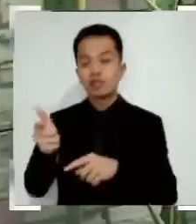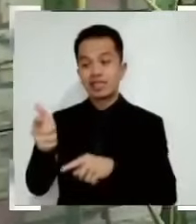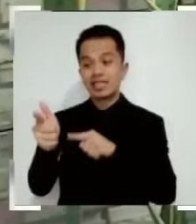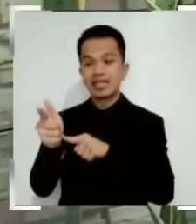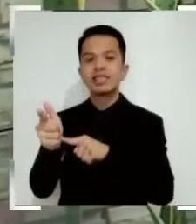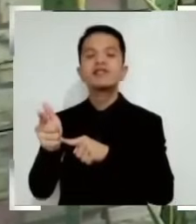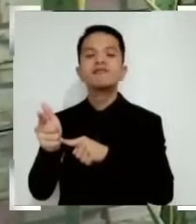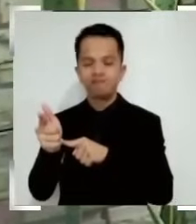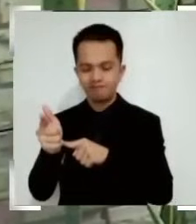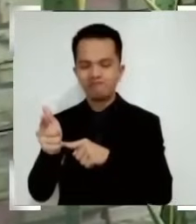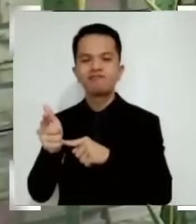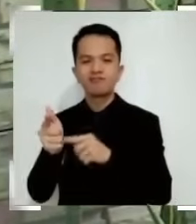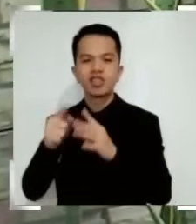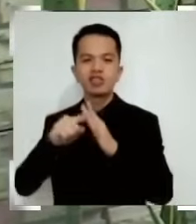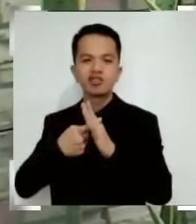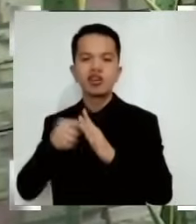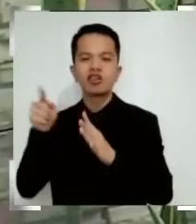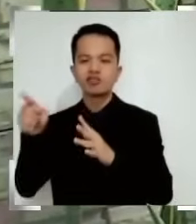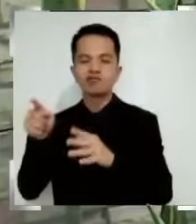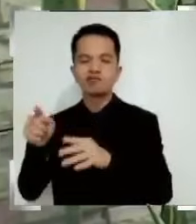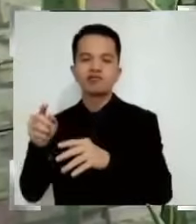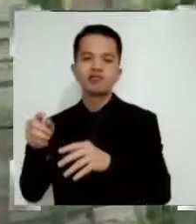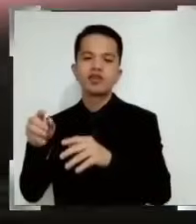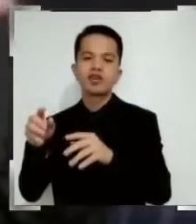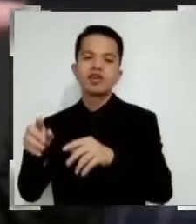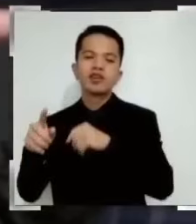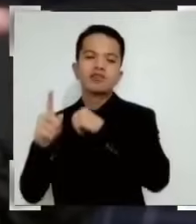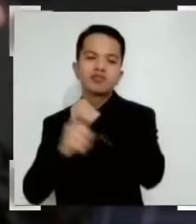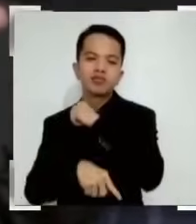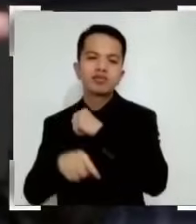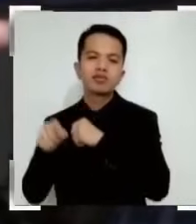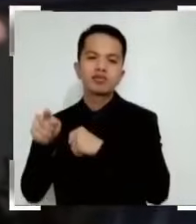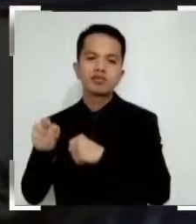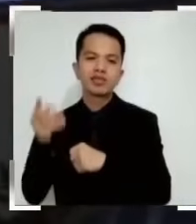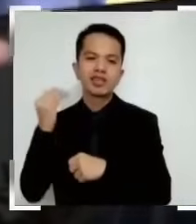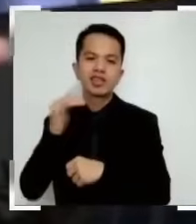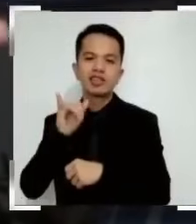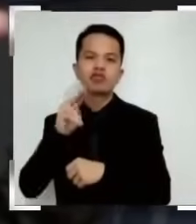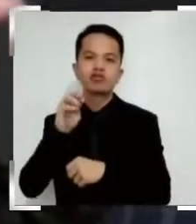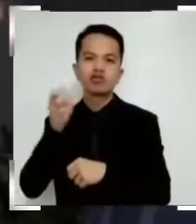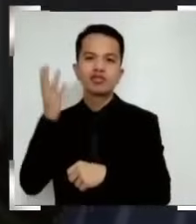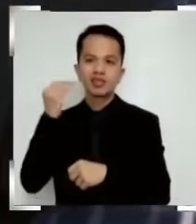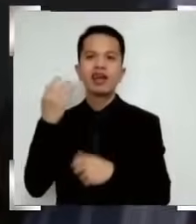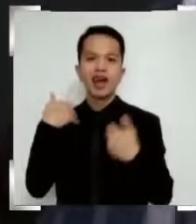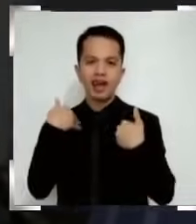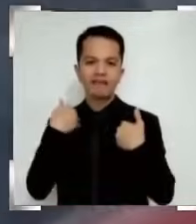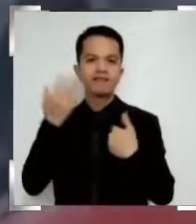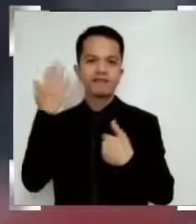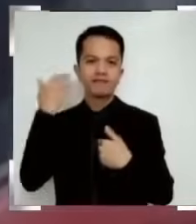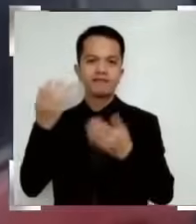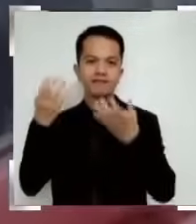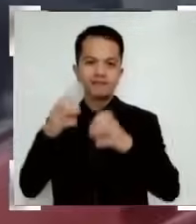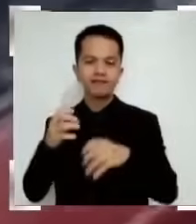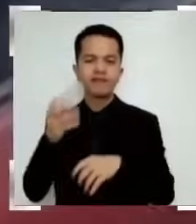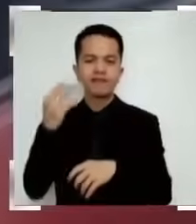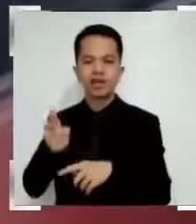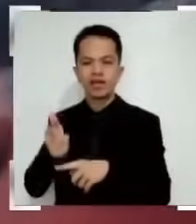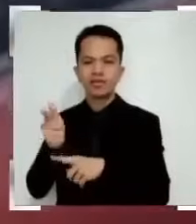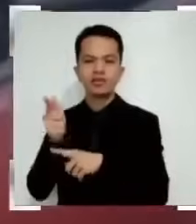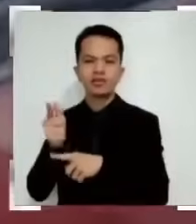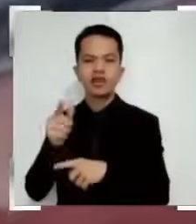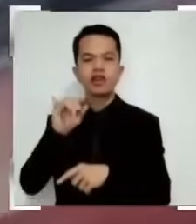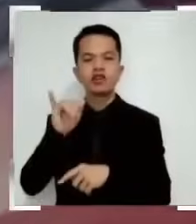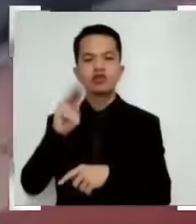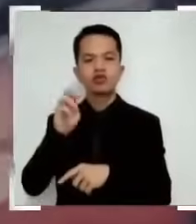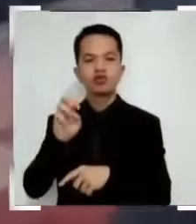serbisyo si Wilfredo Gonzalez noong June 2018. Tinirbahan rin dating PNP Chief Oscar Albayalde ang dismissal order ni